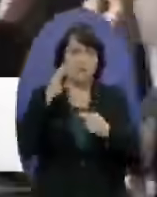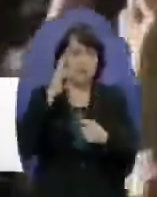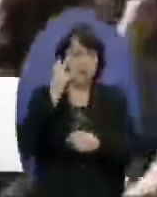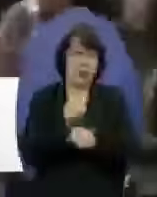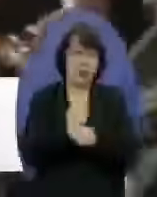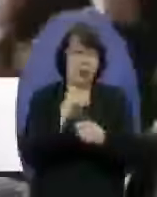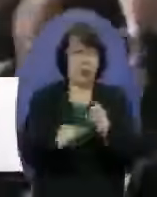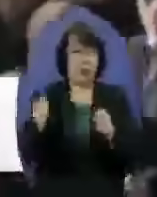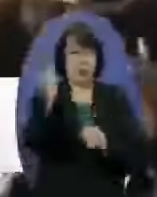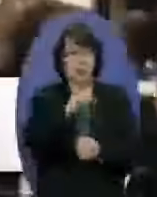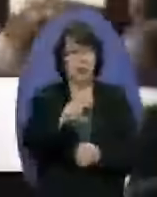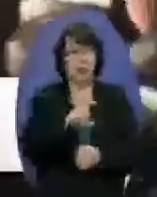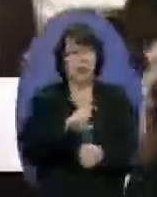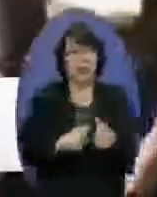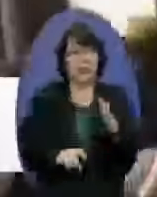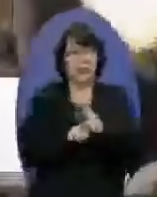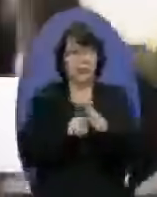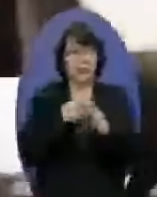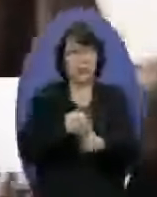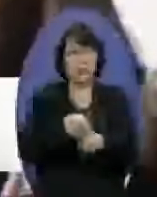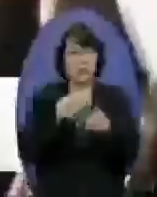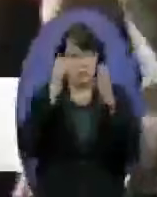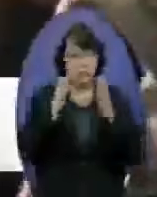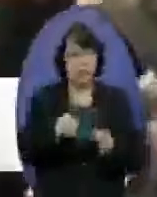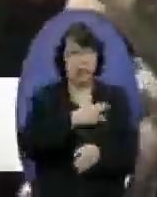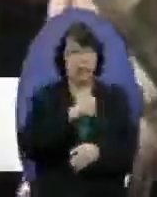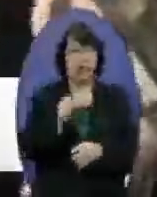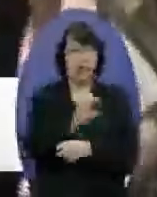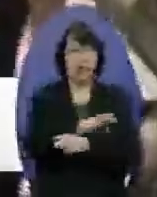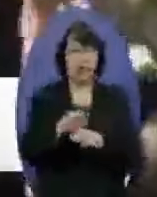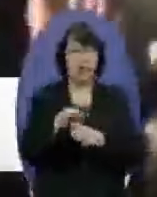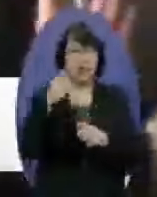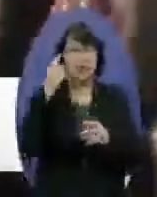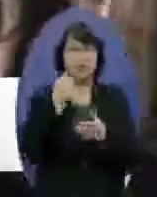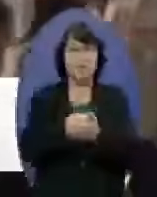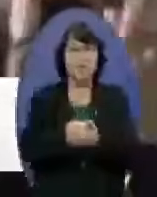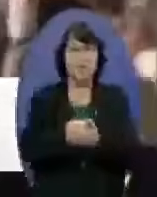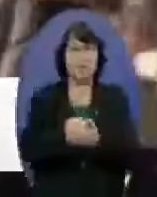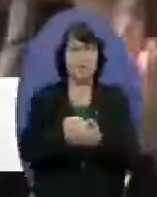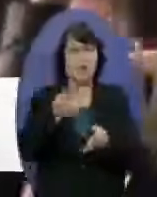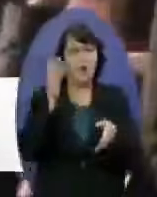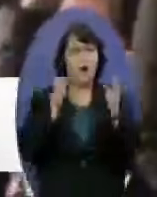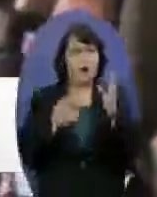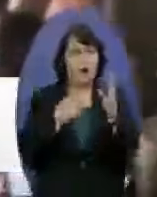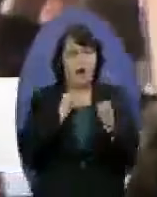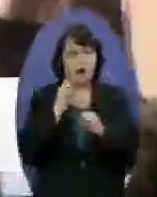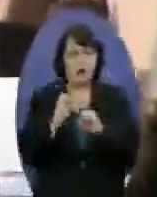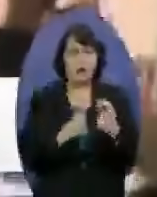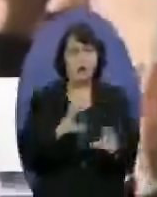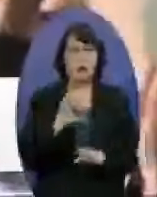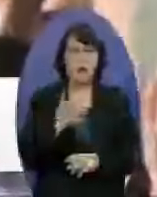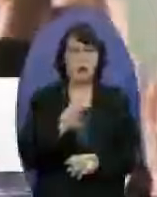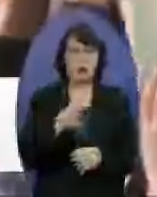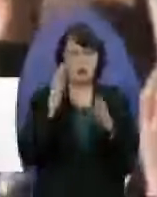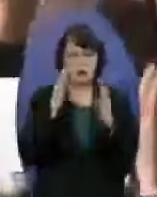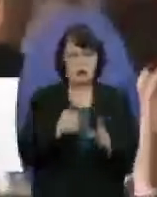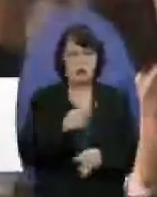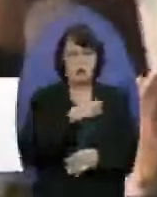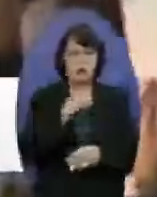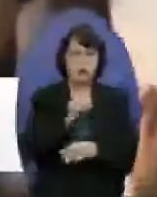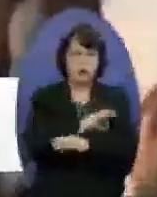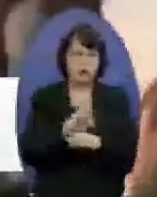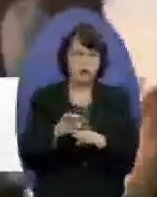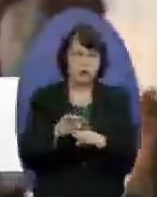бүрэн эрхийг хязгаарлахад чиглэгдсэн тогтоолын төслөөр санал хураалт явуулж магадгүй болоод байна. За ийм тогтоолын төслийг